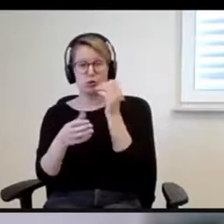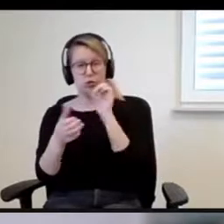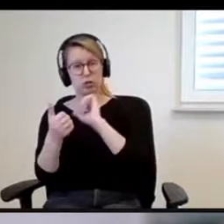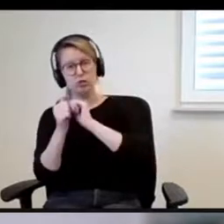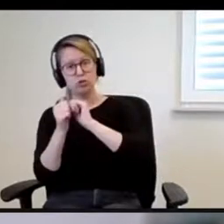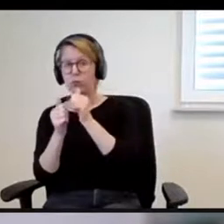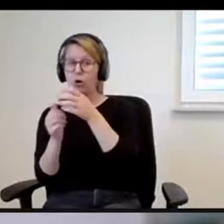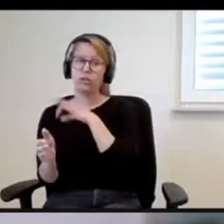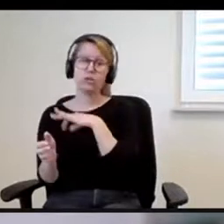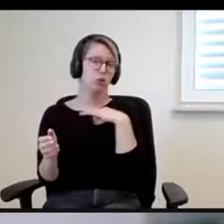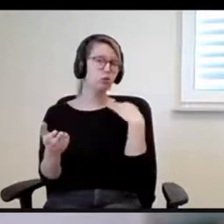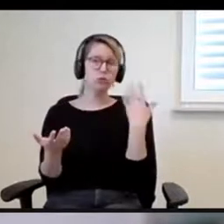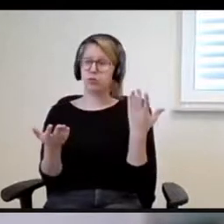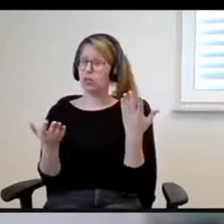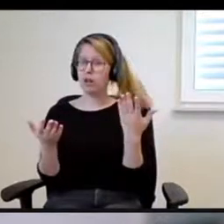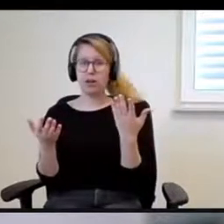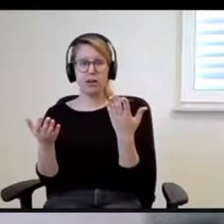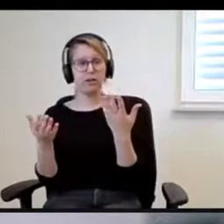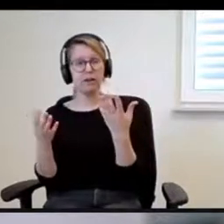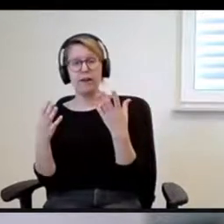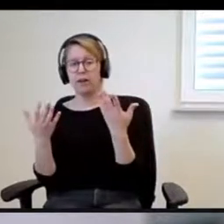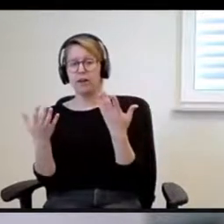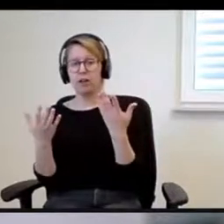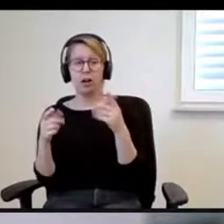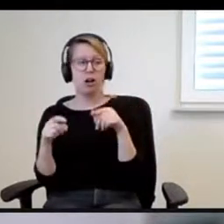le tourisme.